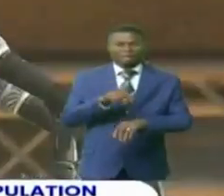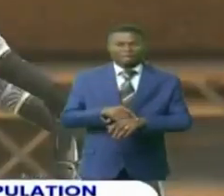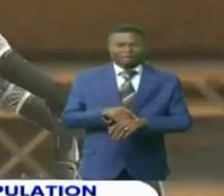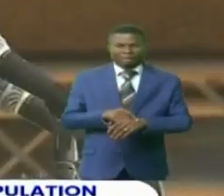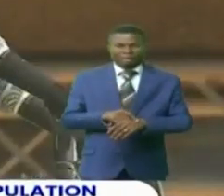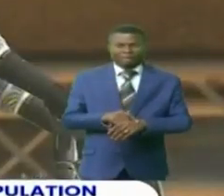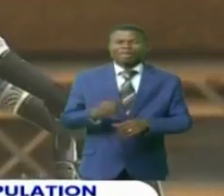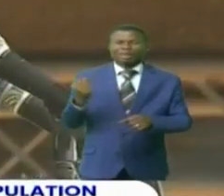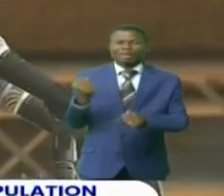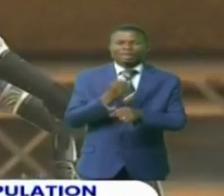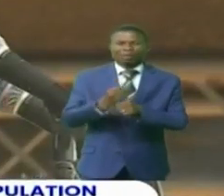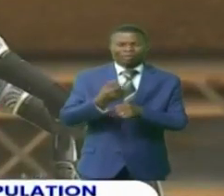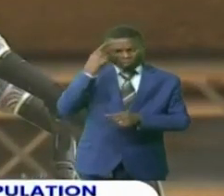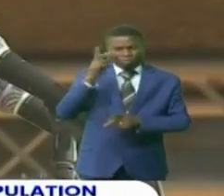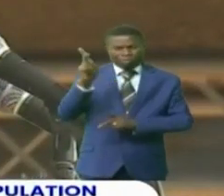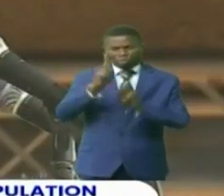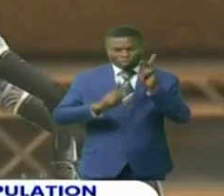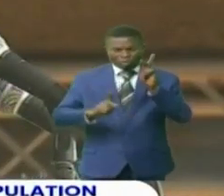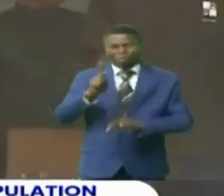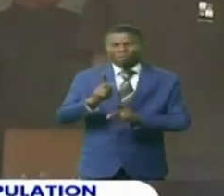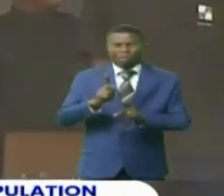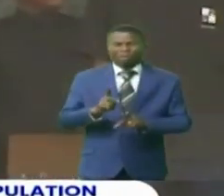kosalela peuple na biso mosala.